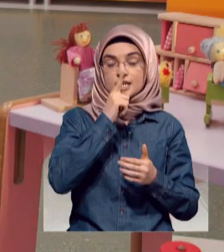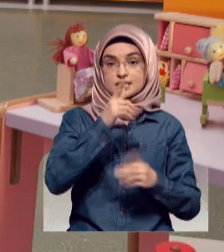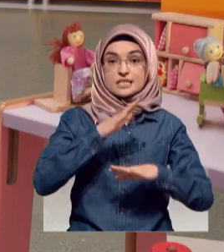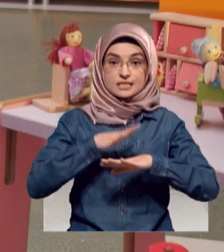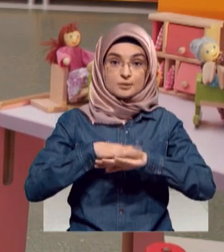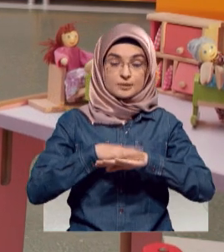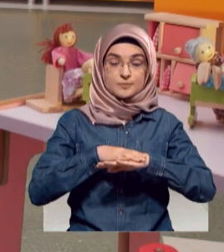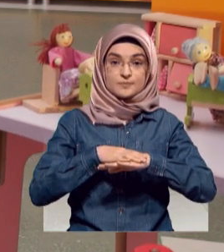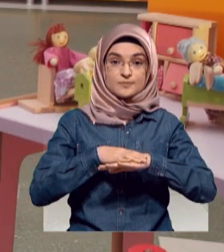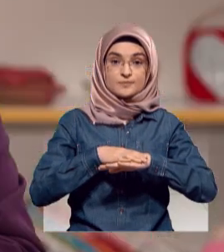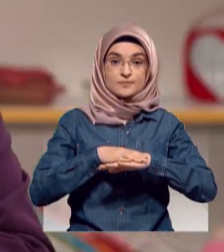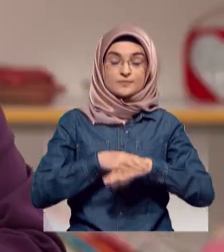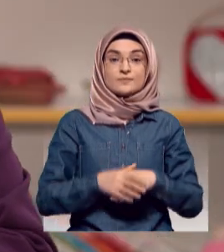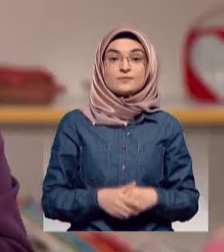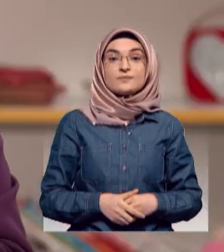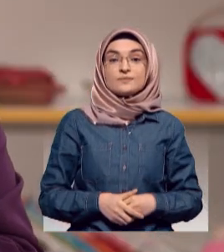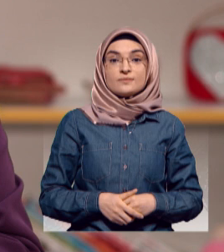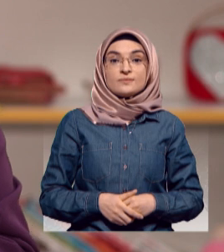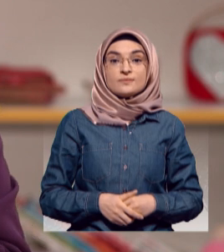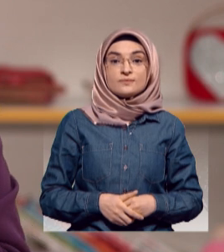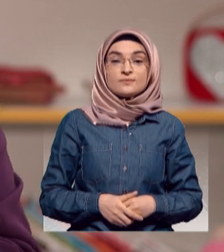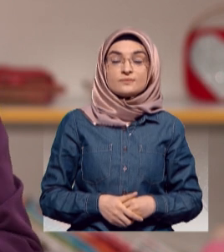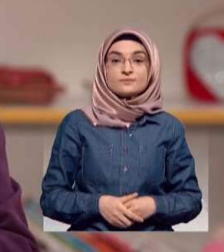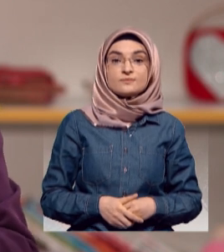yel sesi alabilir miyim?